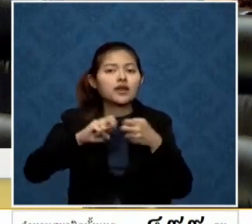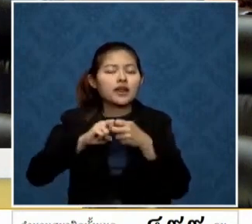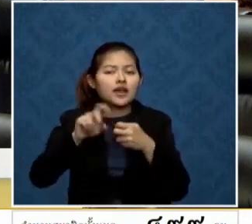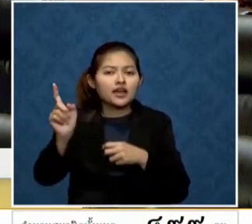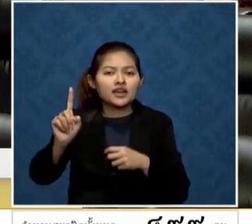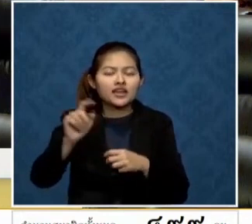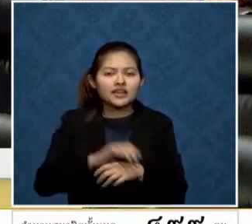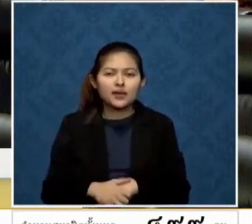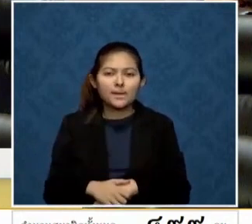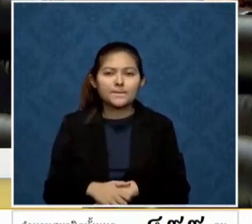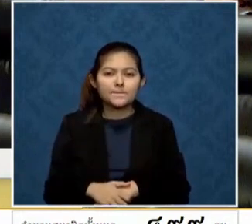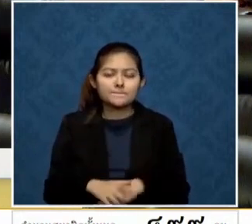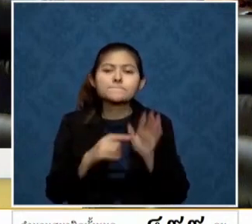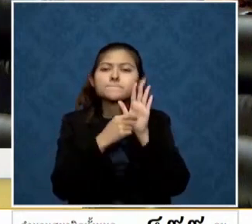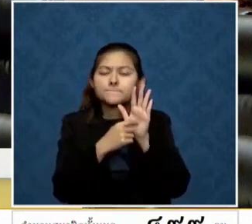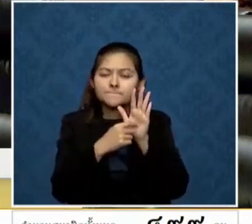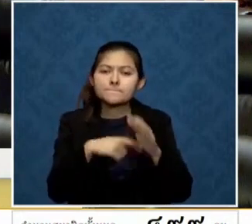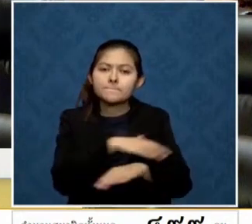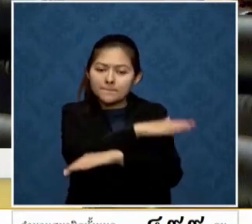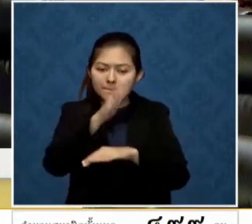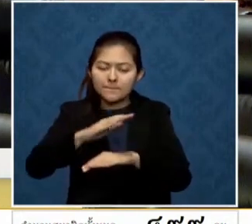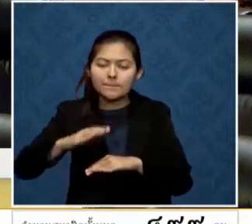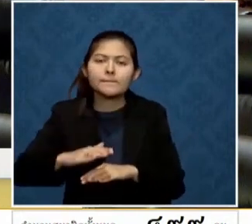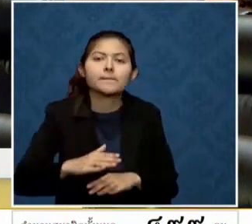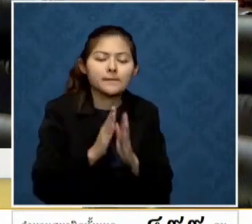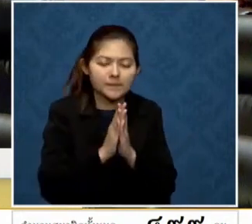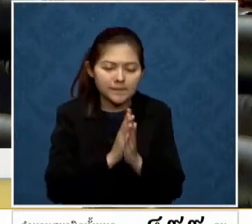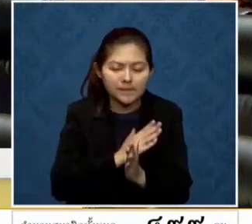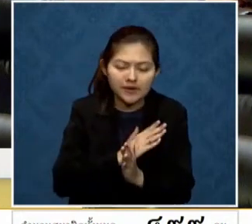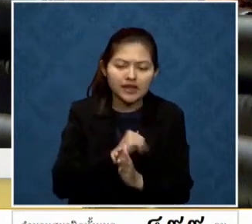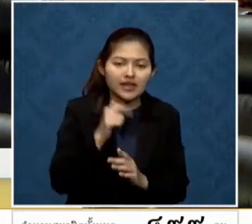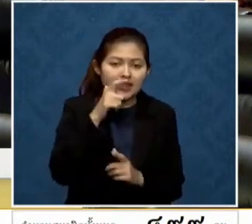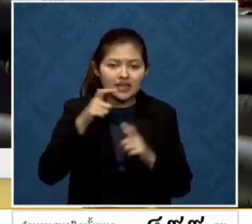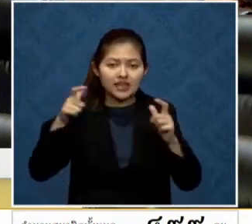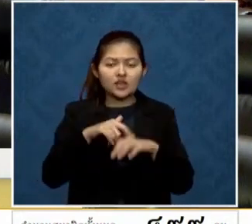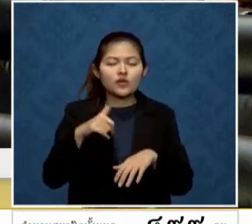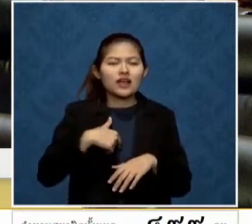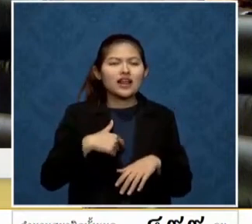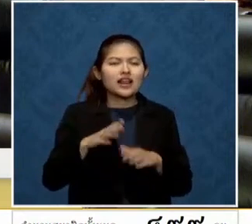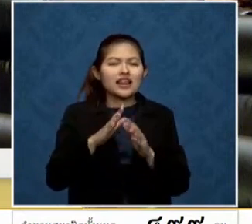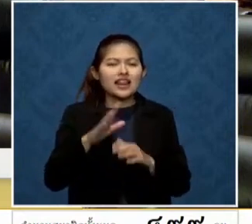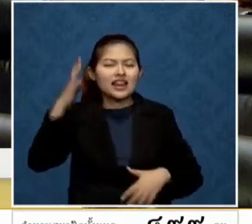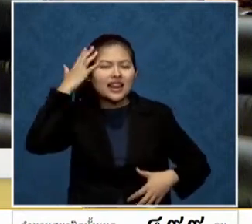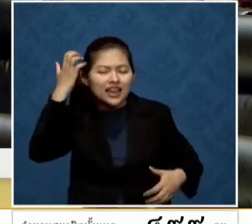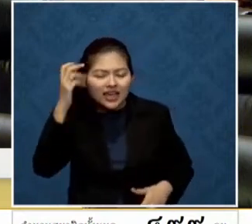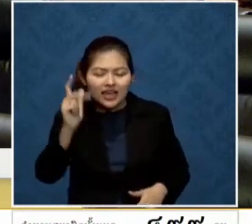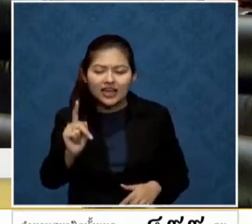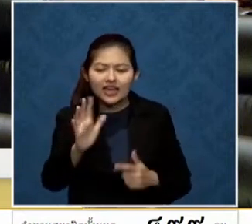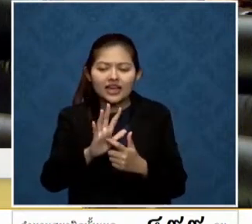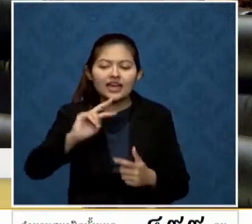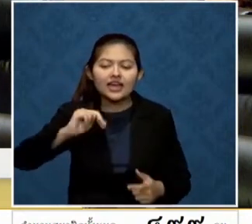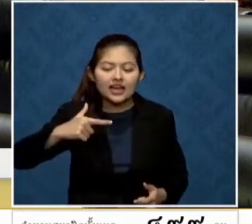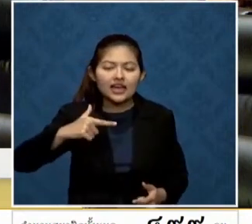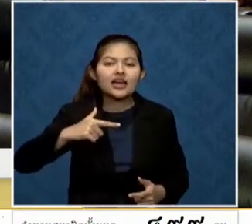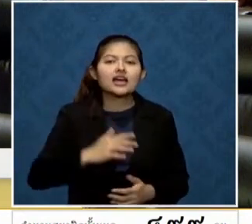ครับท่านประธานเช่นเขาพระใหญ่เป็นต้นโดยส่วนใหญ่จะเป็นลิงกังลิงแสมครับท่านประธาน